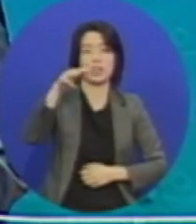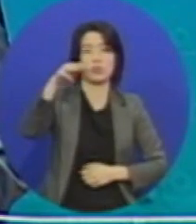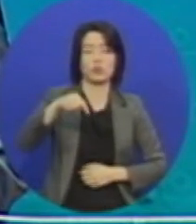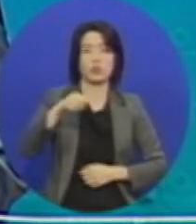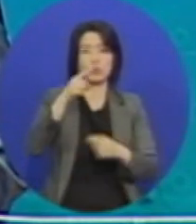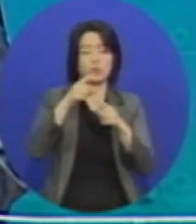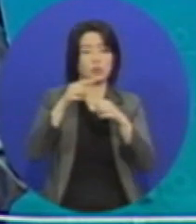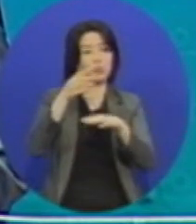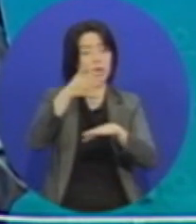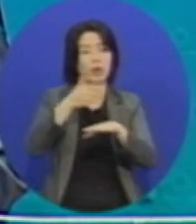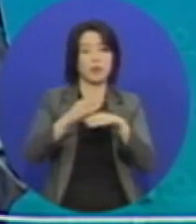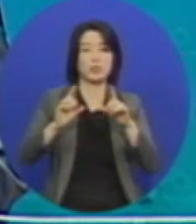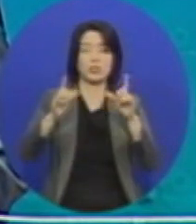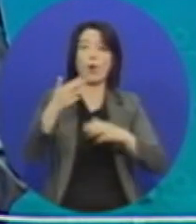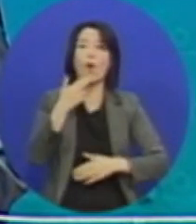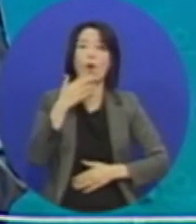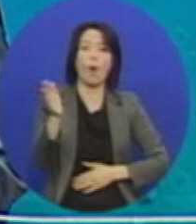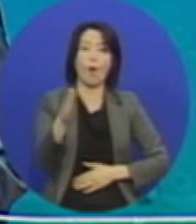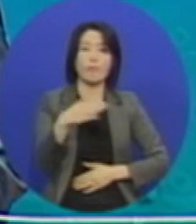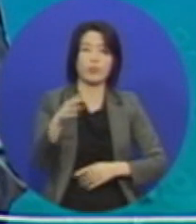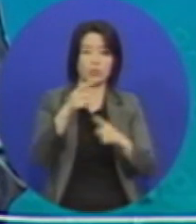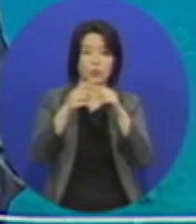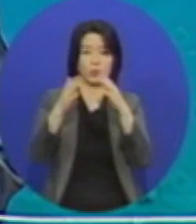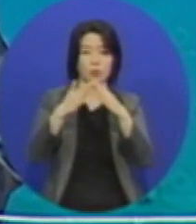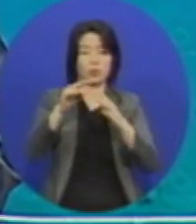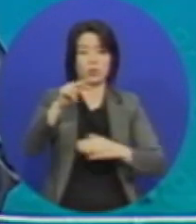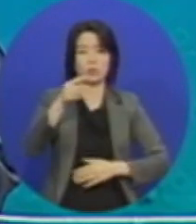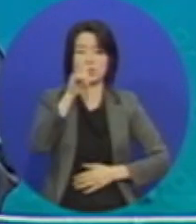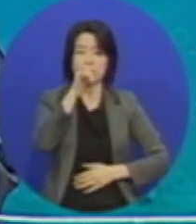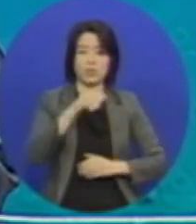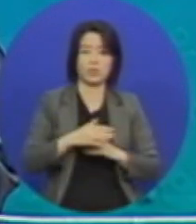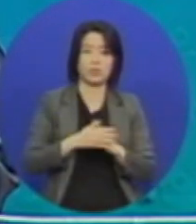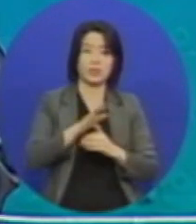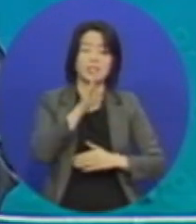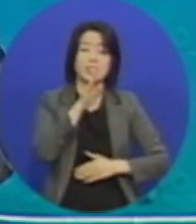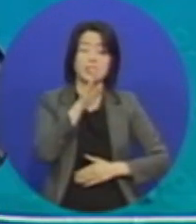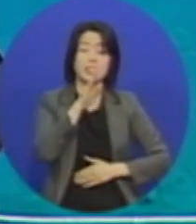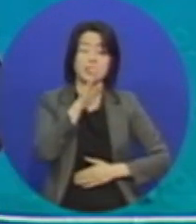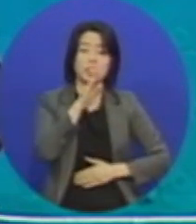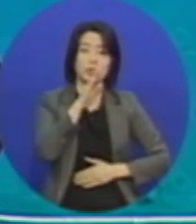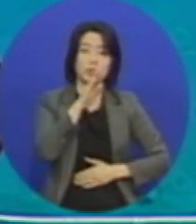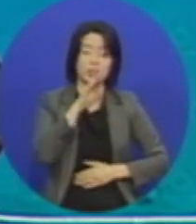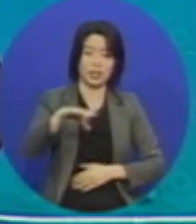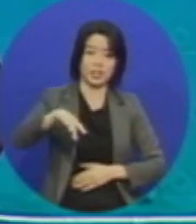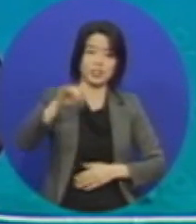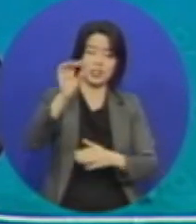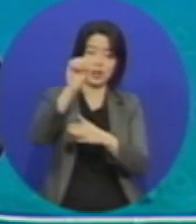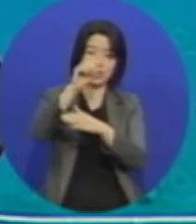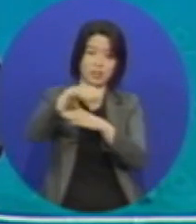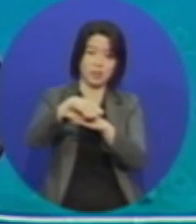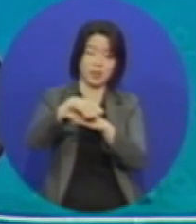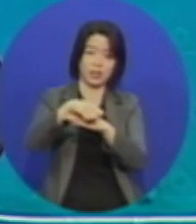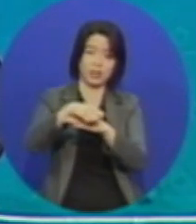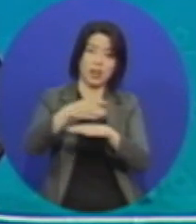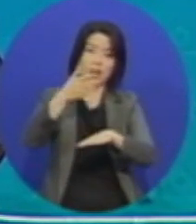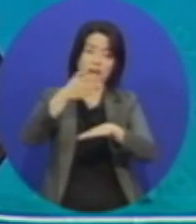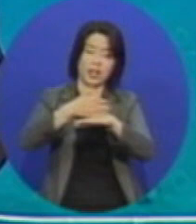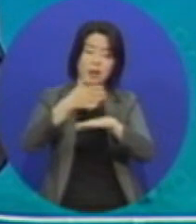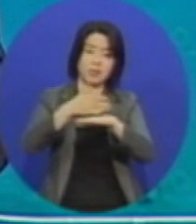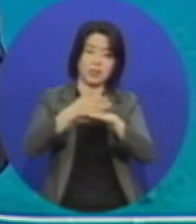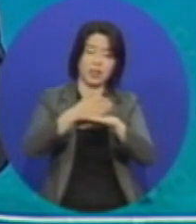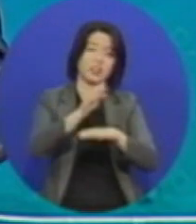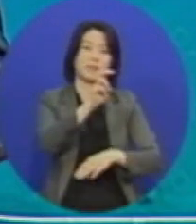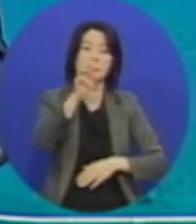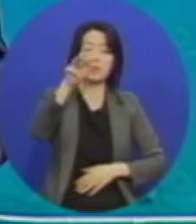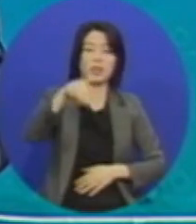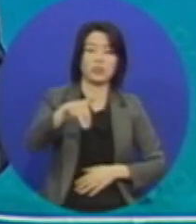교회도 있다고 들었습니다 그러나 실제로는 이 첫 열매를 하나님께 감사드리는 이 맥주